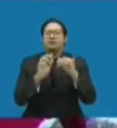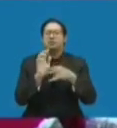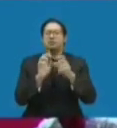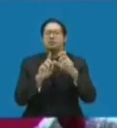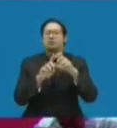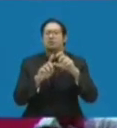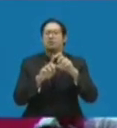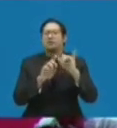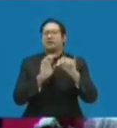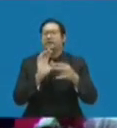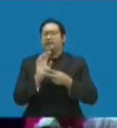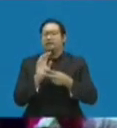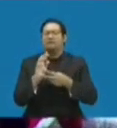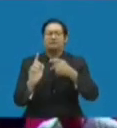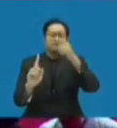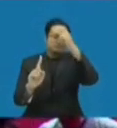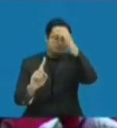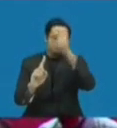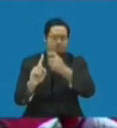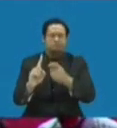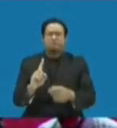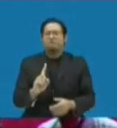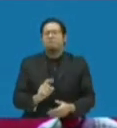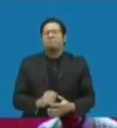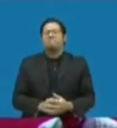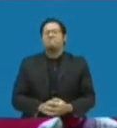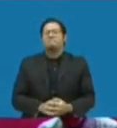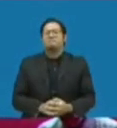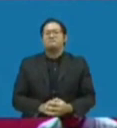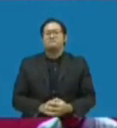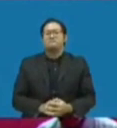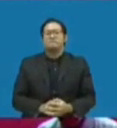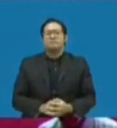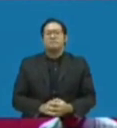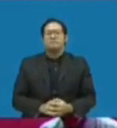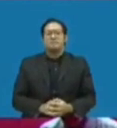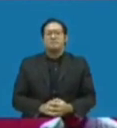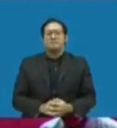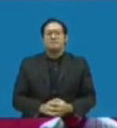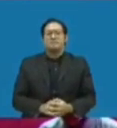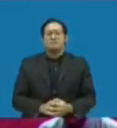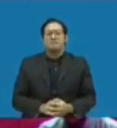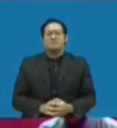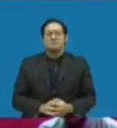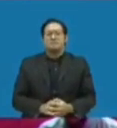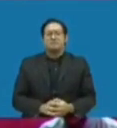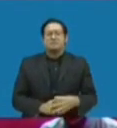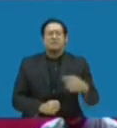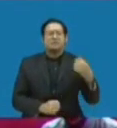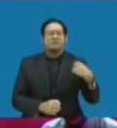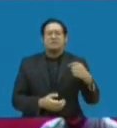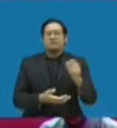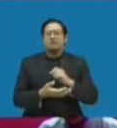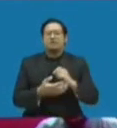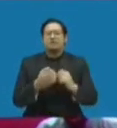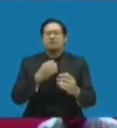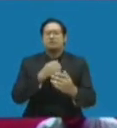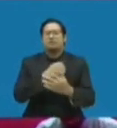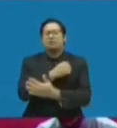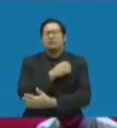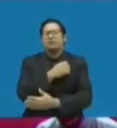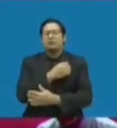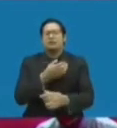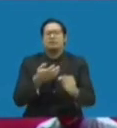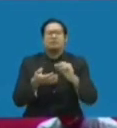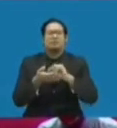MSi beserta seluruh staf Hai Bapak Menteri Sekretaris Negara Profesor Doktor Pratikno